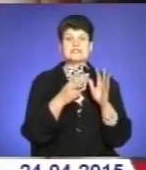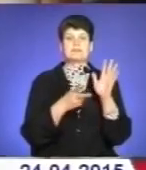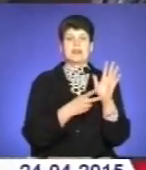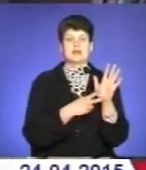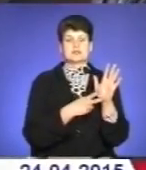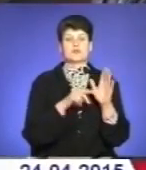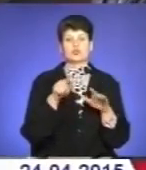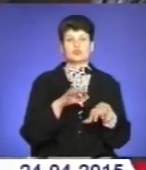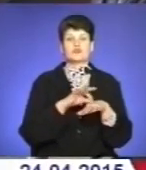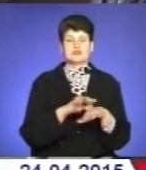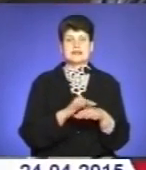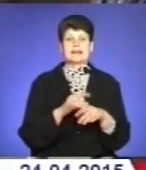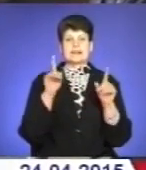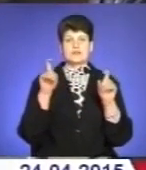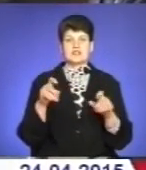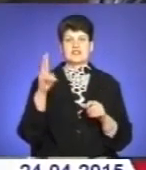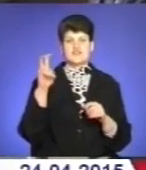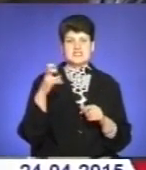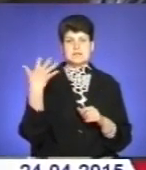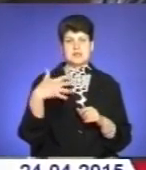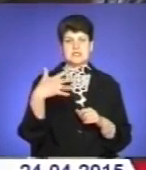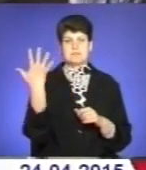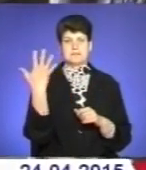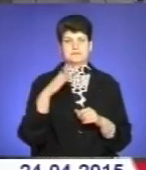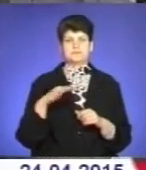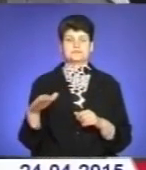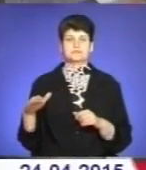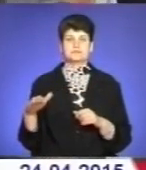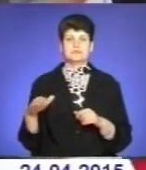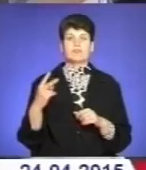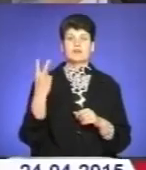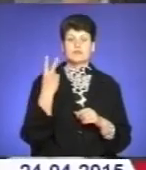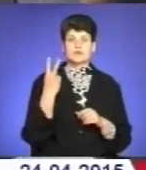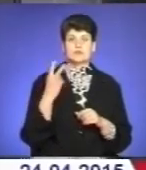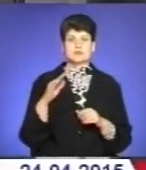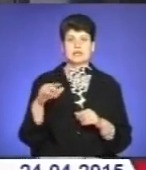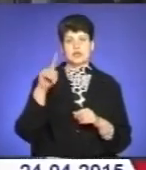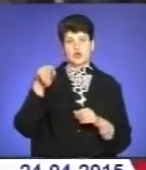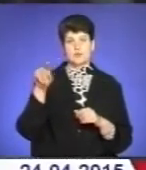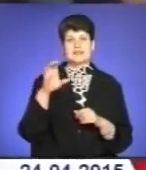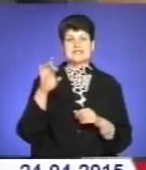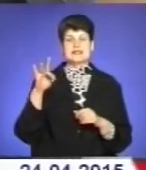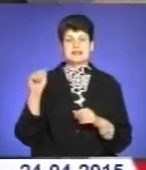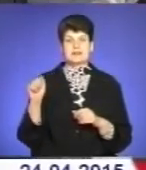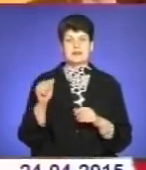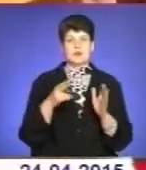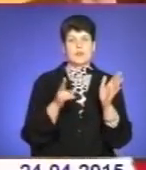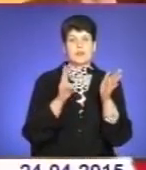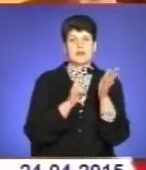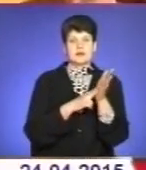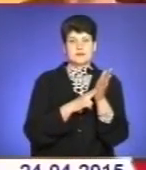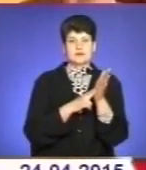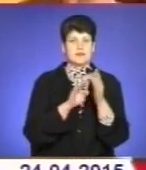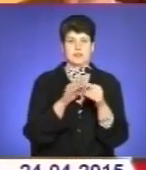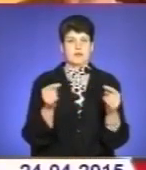Тут проходять тестування 255 абітурієнтів. У двох із них номер сертифікату і його наліпка на парті